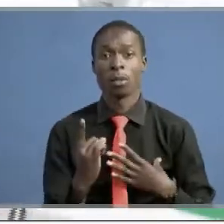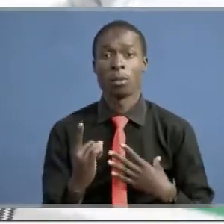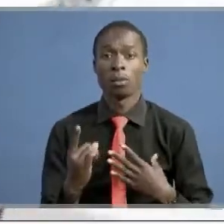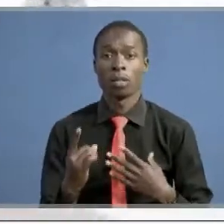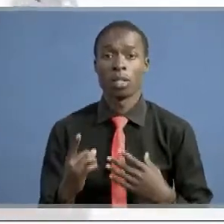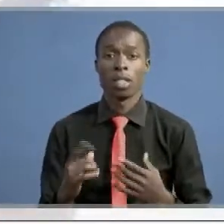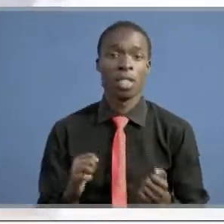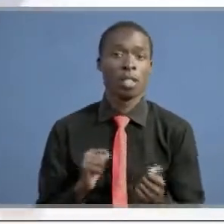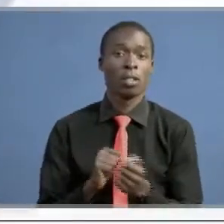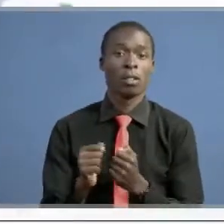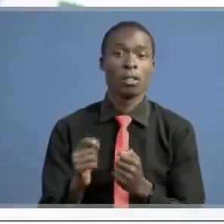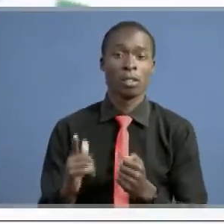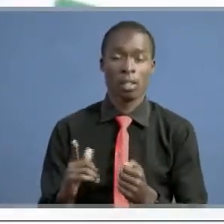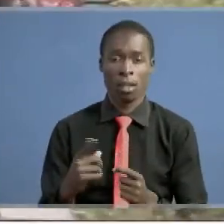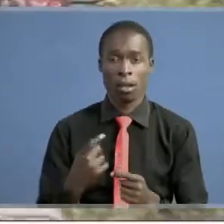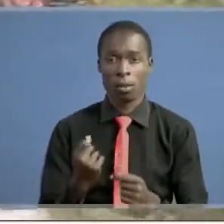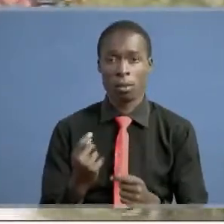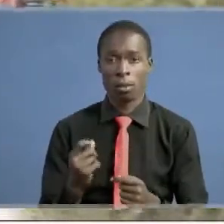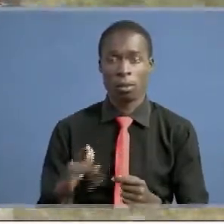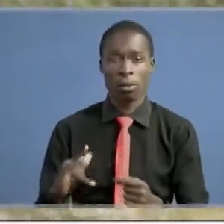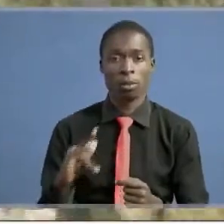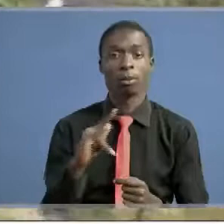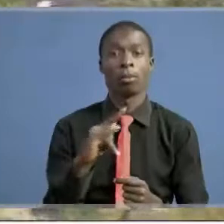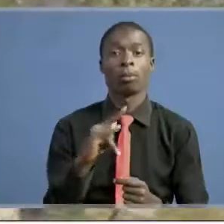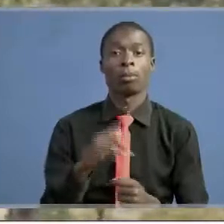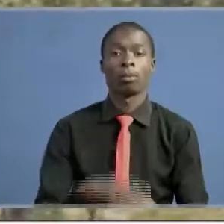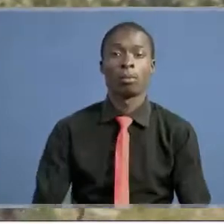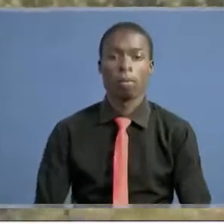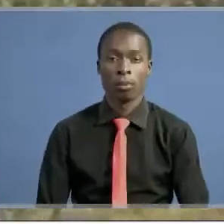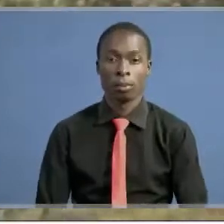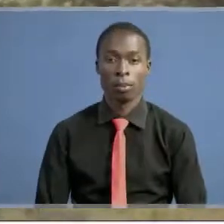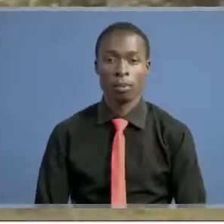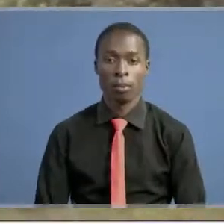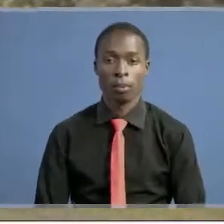moments after taking off from the airport.